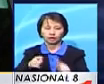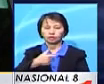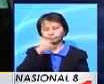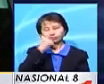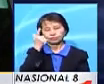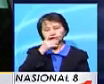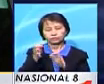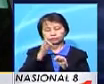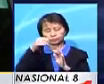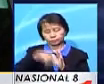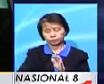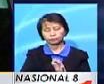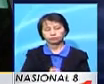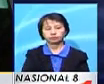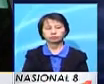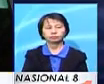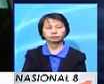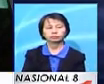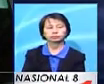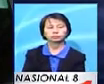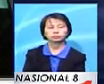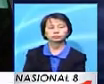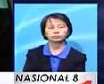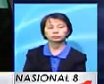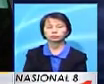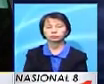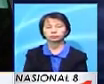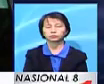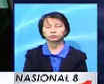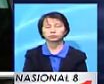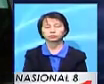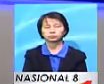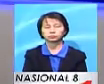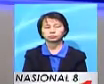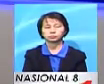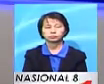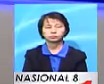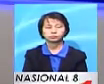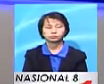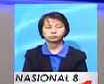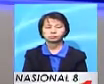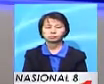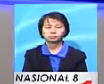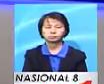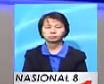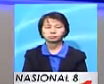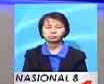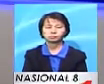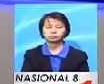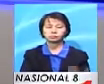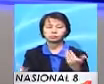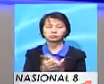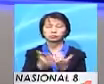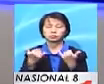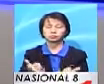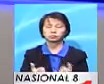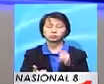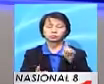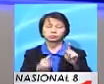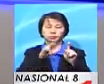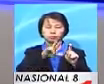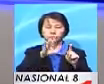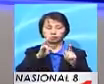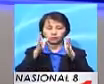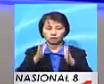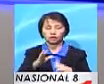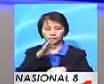enggan mengulas lanjut. Sehingga kini 137